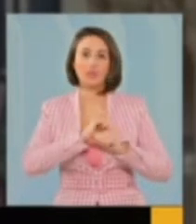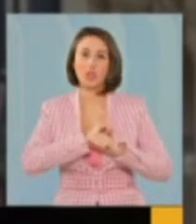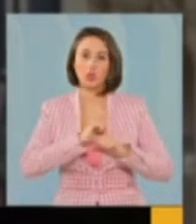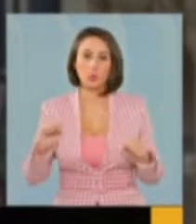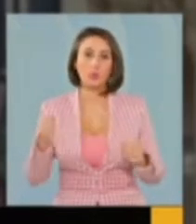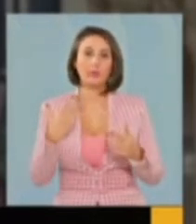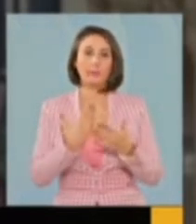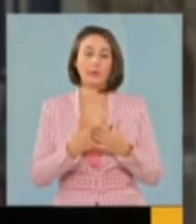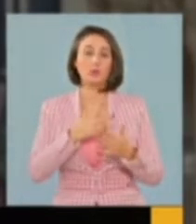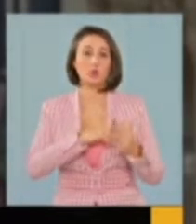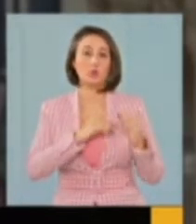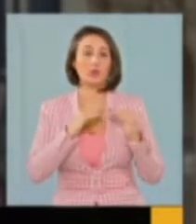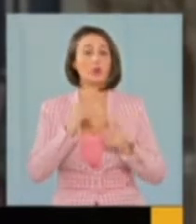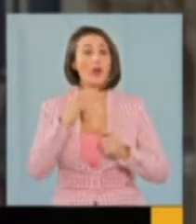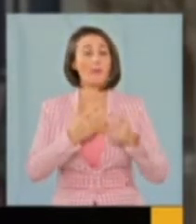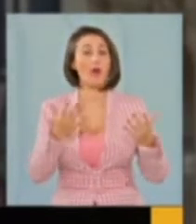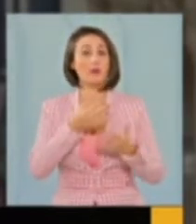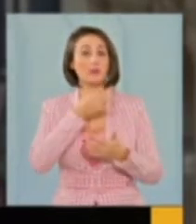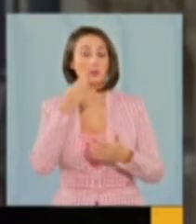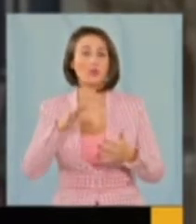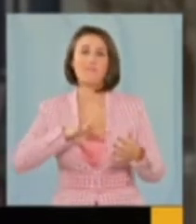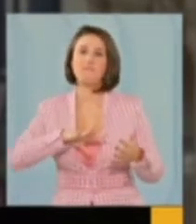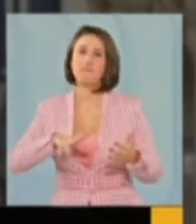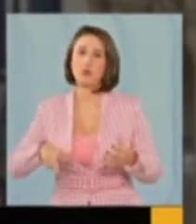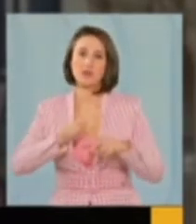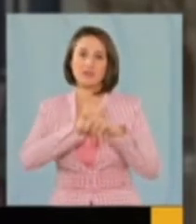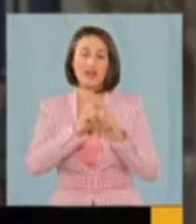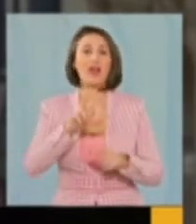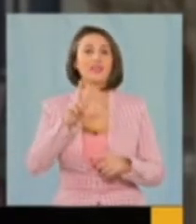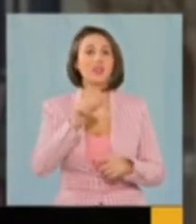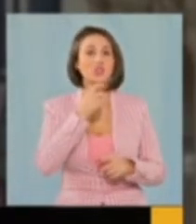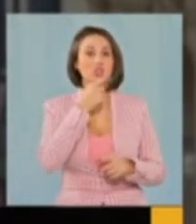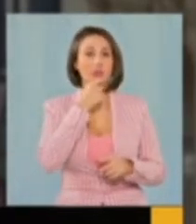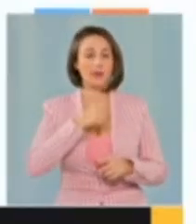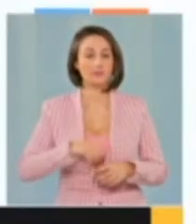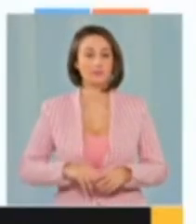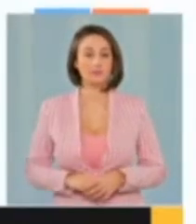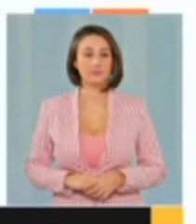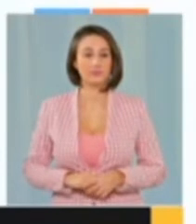la adresa PSD, despre care a spus că fură țara de 30 de ani.